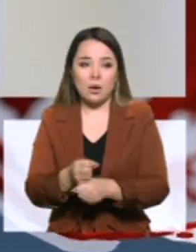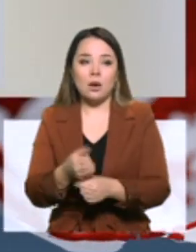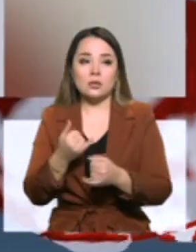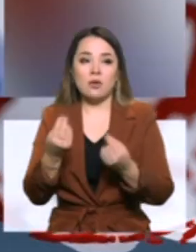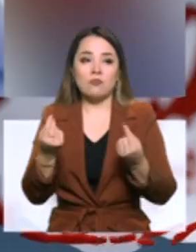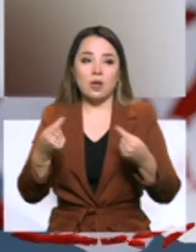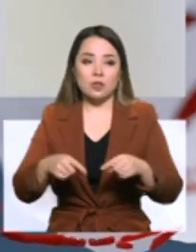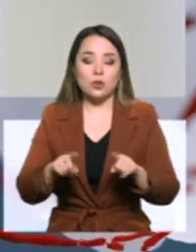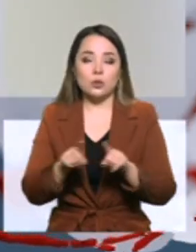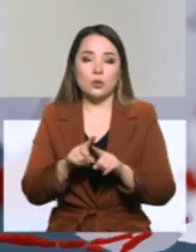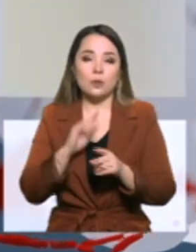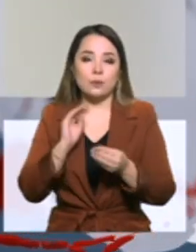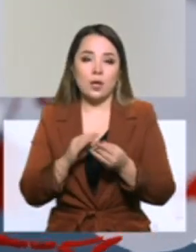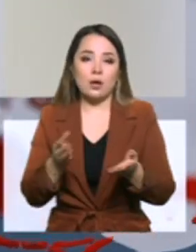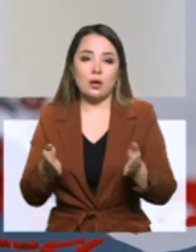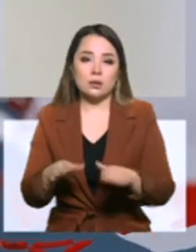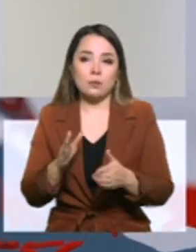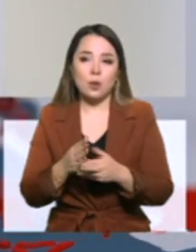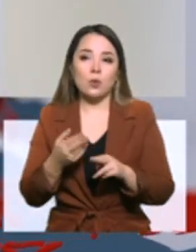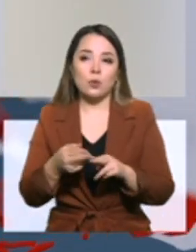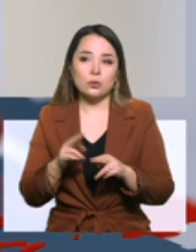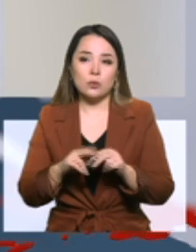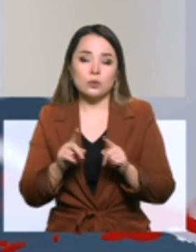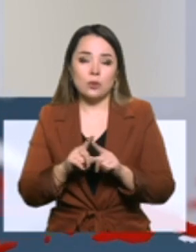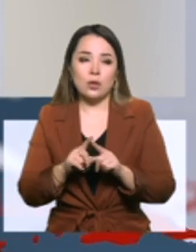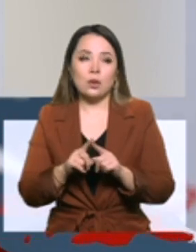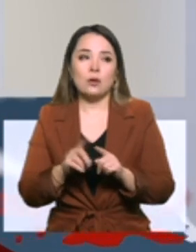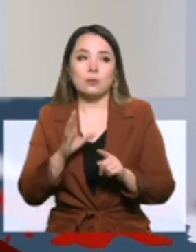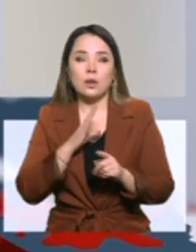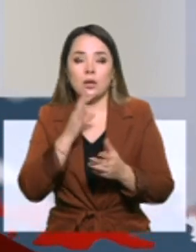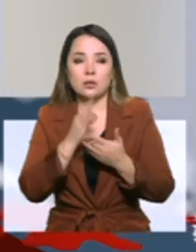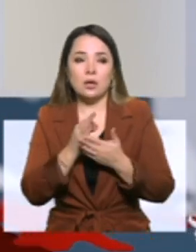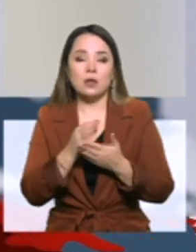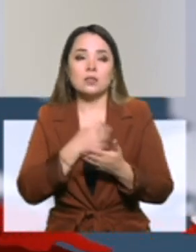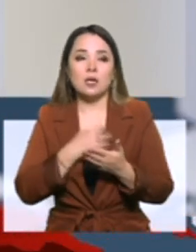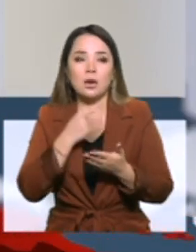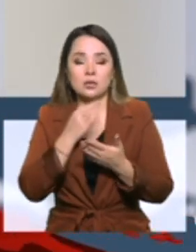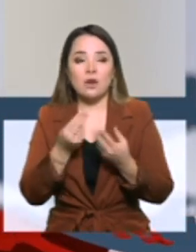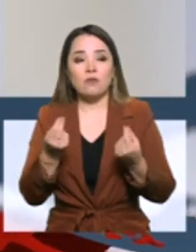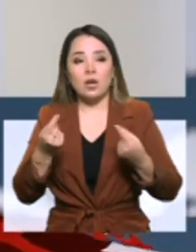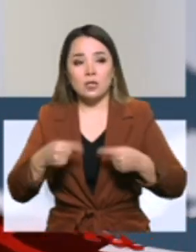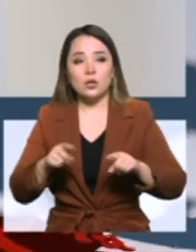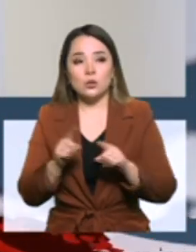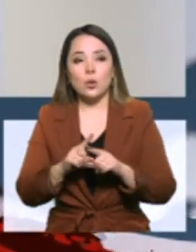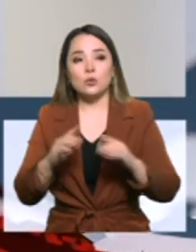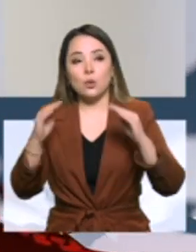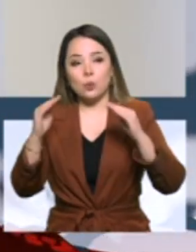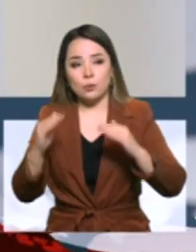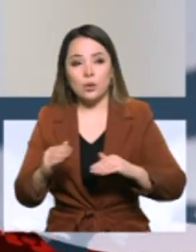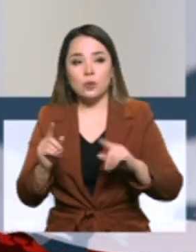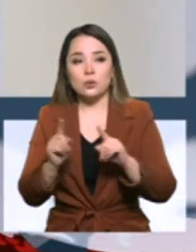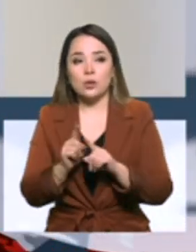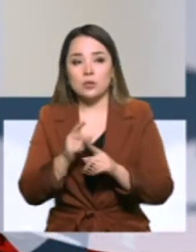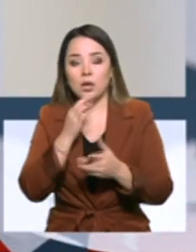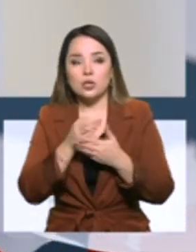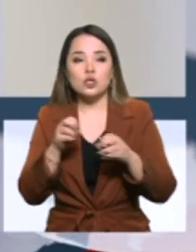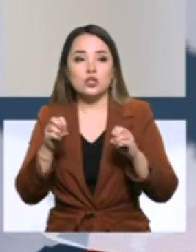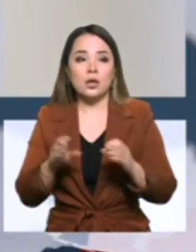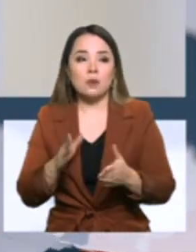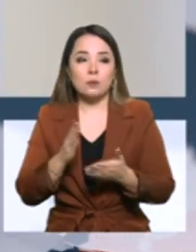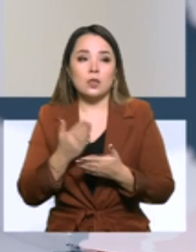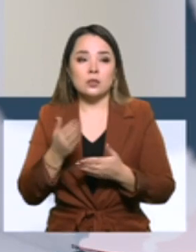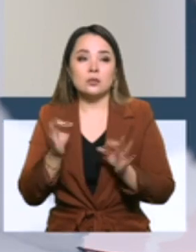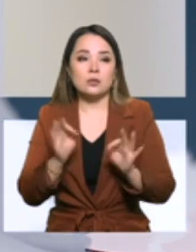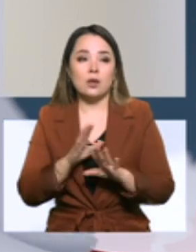бәрібір инфляцияның үстінде тұр. Сондықтан бұл қалыпты деп айтуға негіз бар. Енді инфляциядан да төмен түсіреміз деген шешім болса, ол